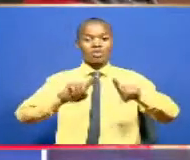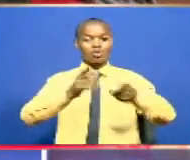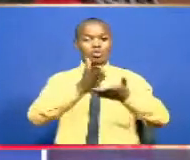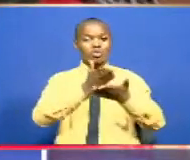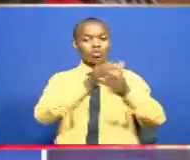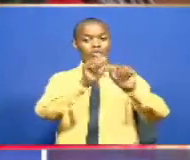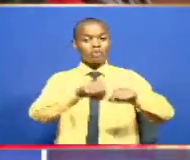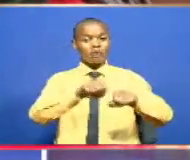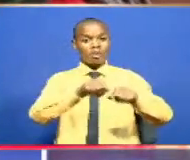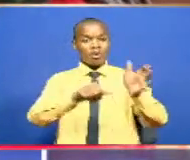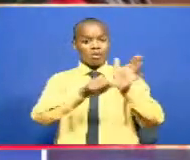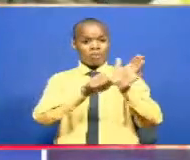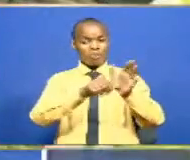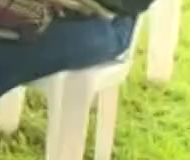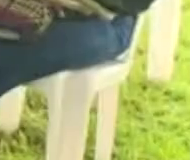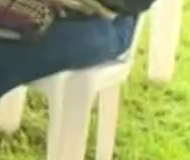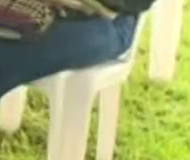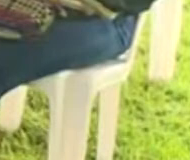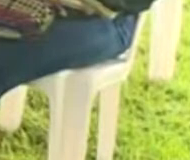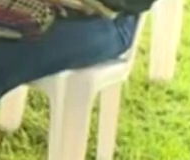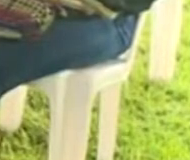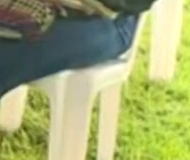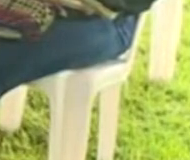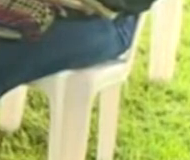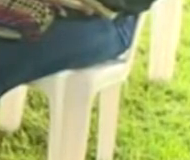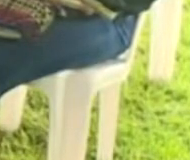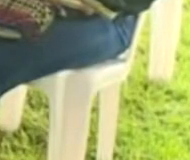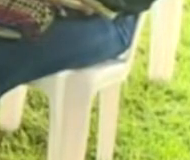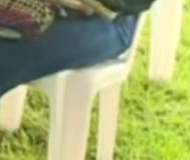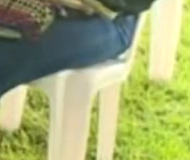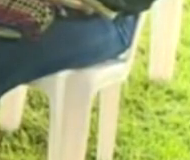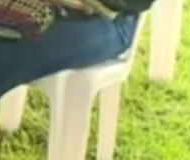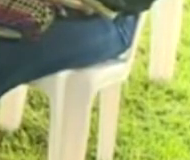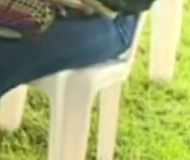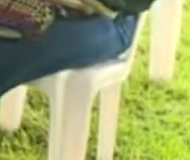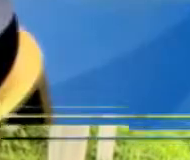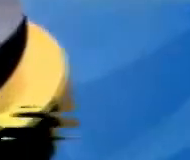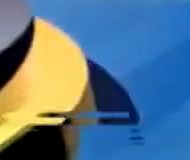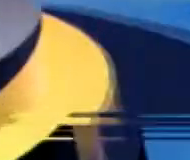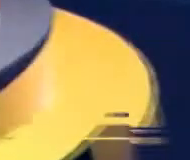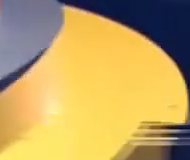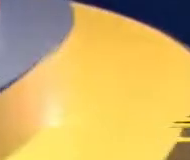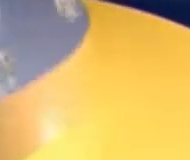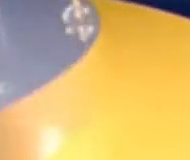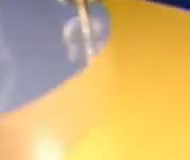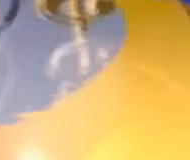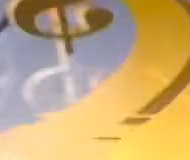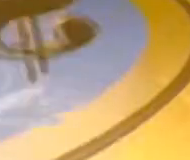la kitaifa. Jackie Wambiru, Darubini ya Channel 1.